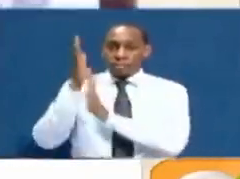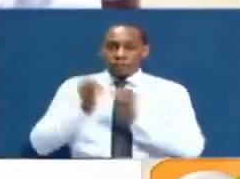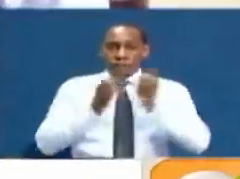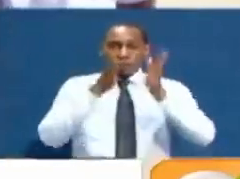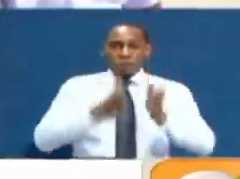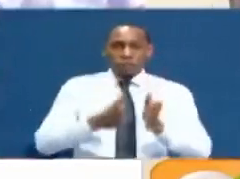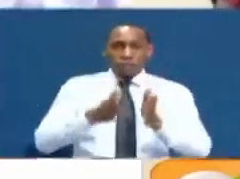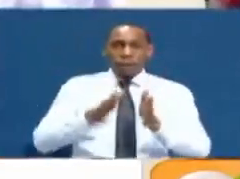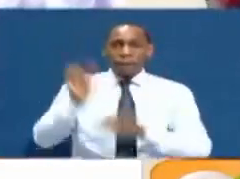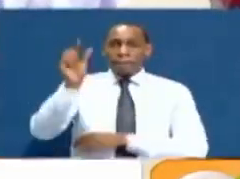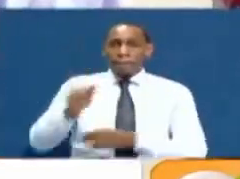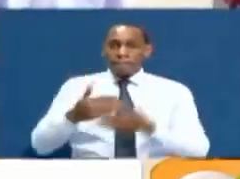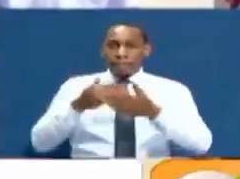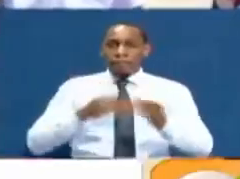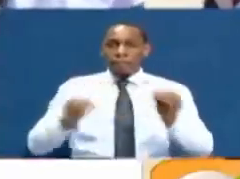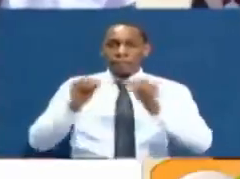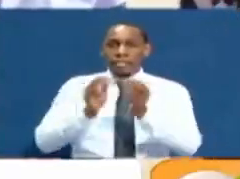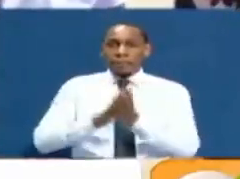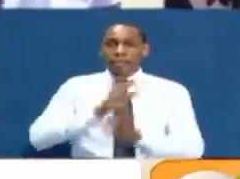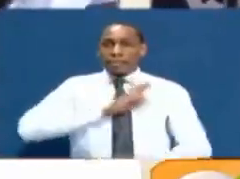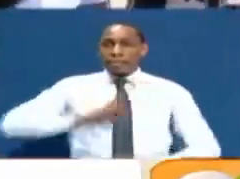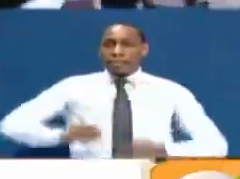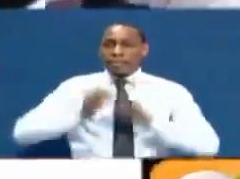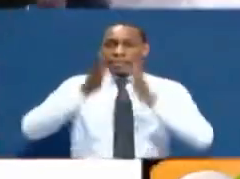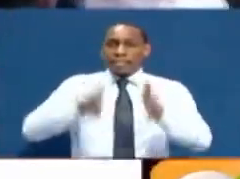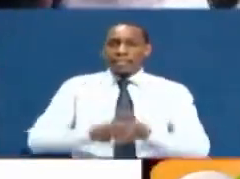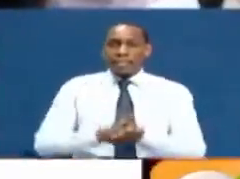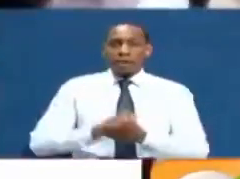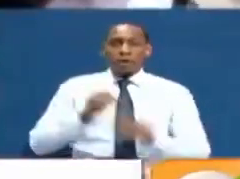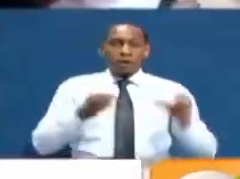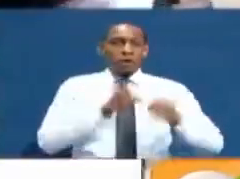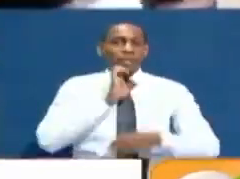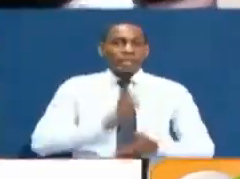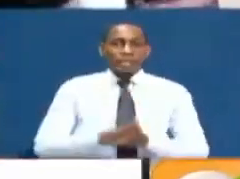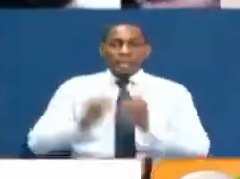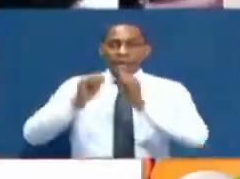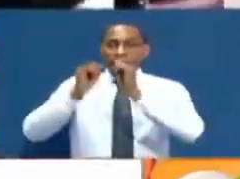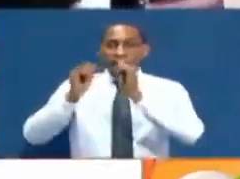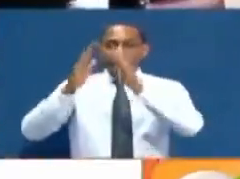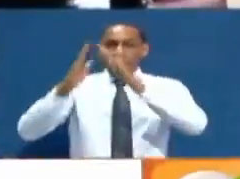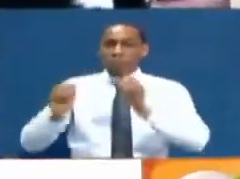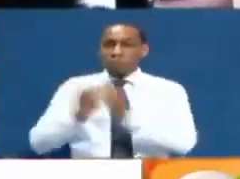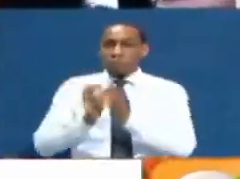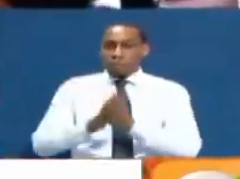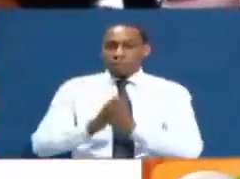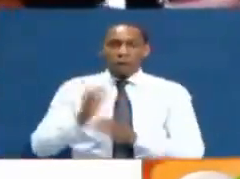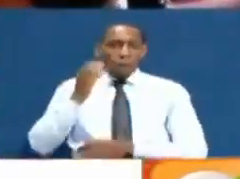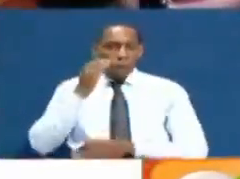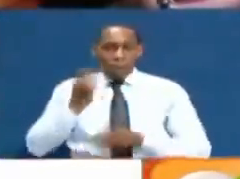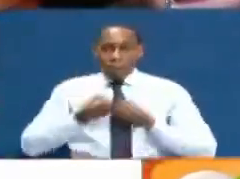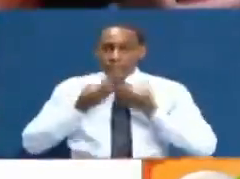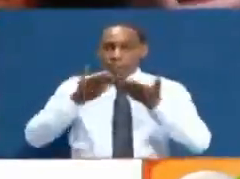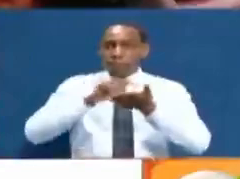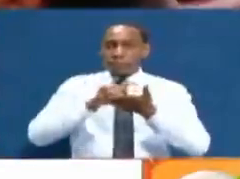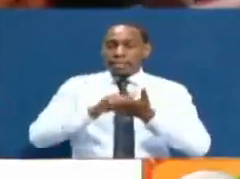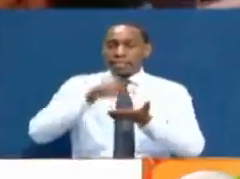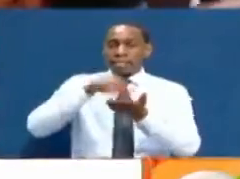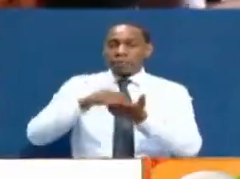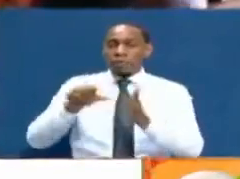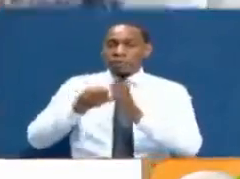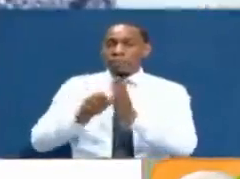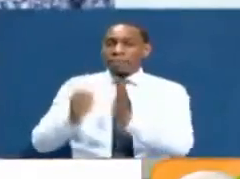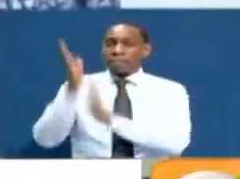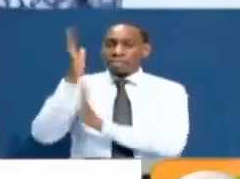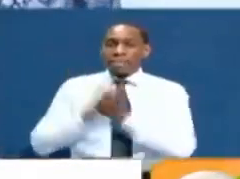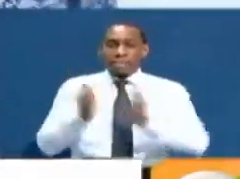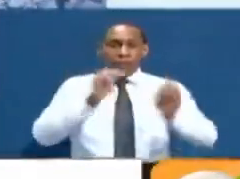ya Kenya kabla ya kukutana na viongozi wa kidini na wazee wa mitaa na nyumba kumi, Matiangi ameeleza kuwa matokeo ya utovu wa usalama